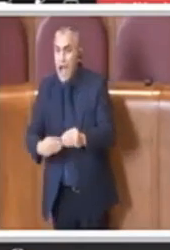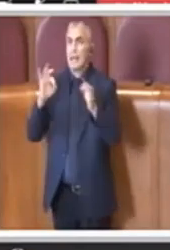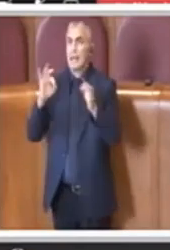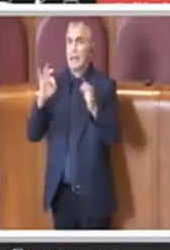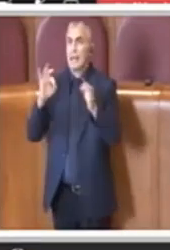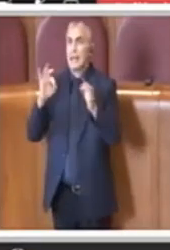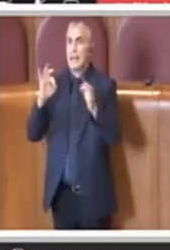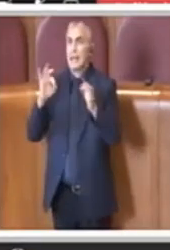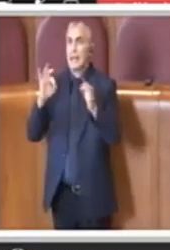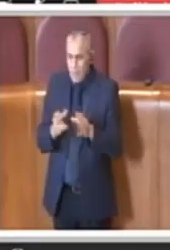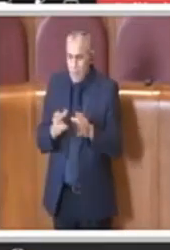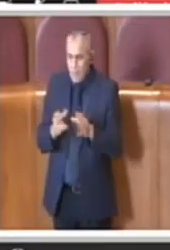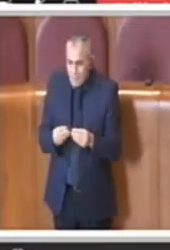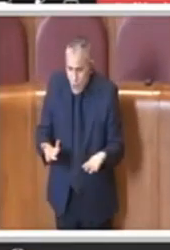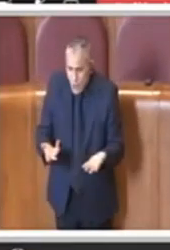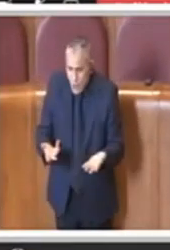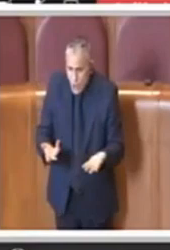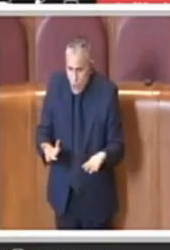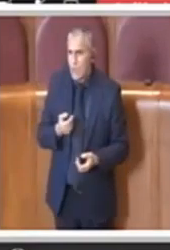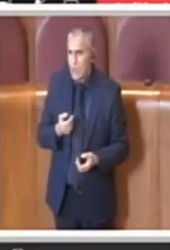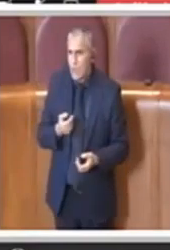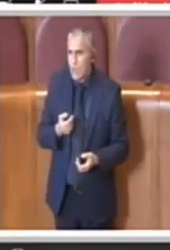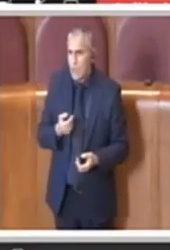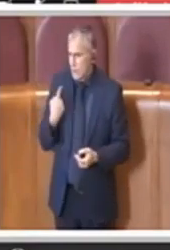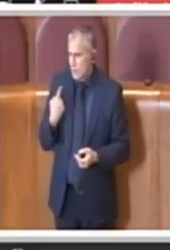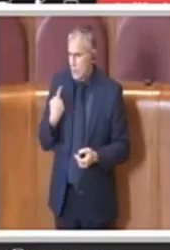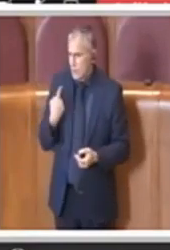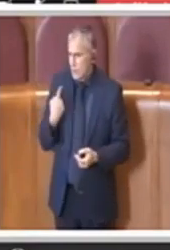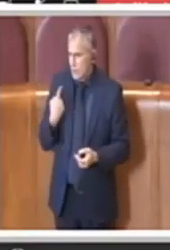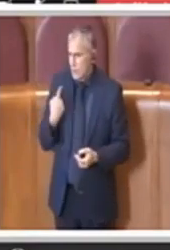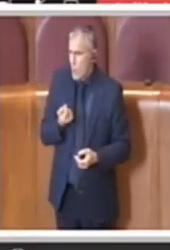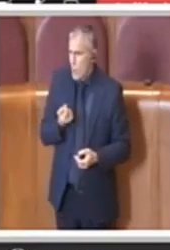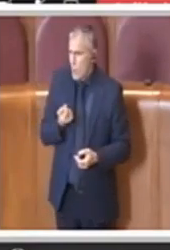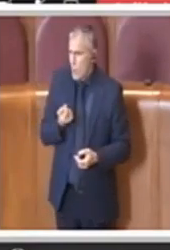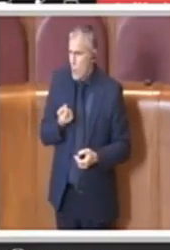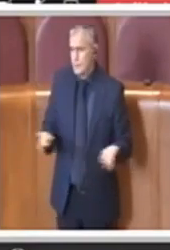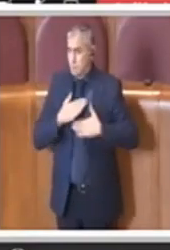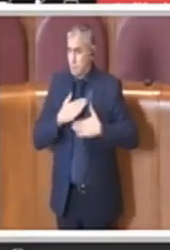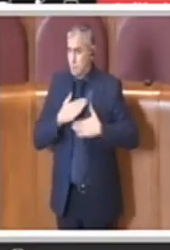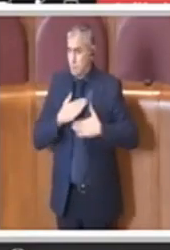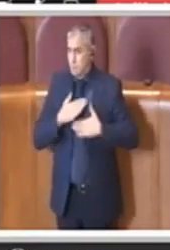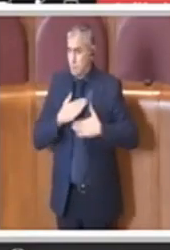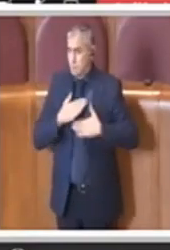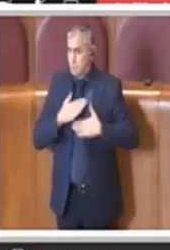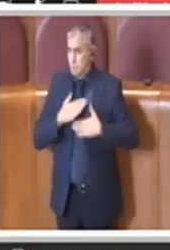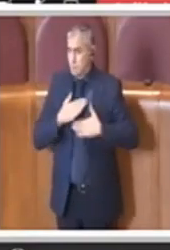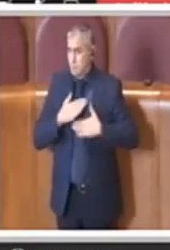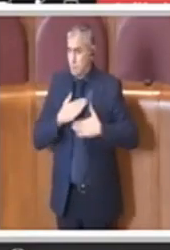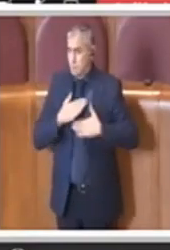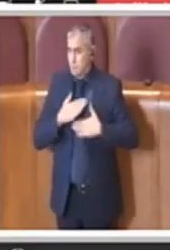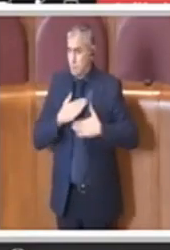l'emergenza climatica ambientale. Con noi invece in quella mozione presentammo un